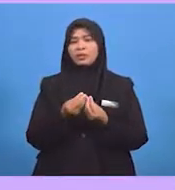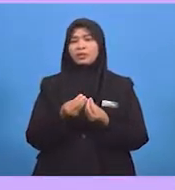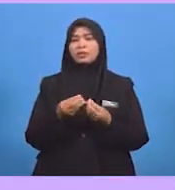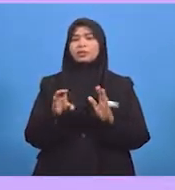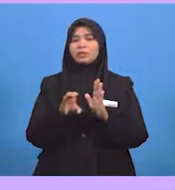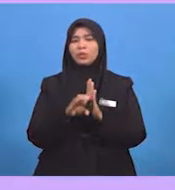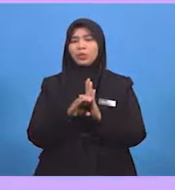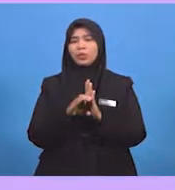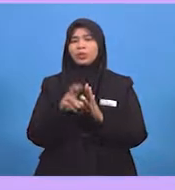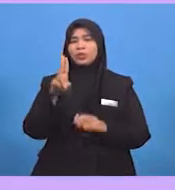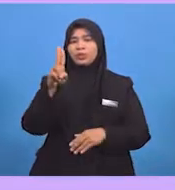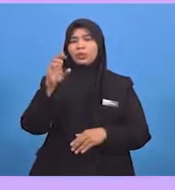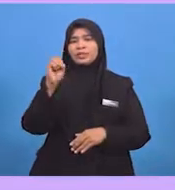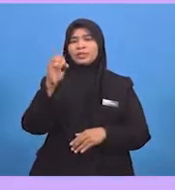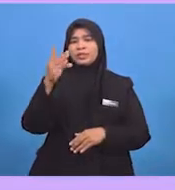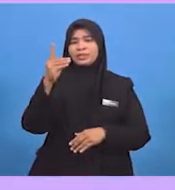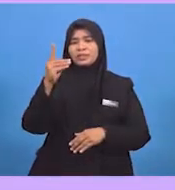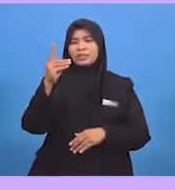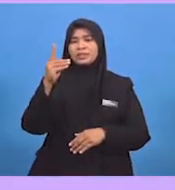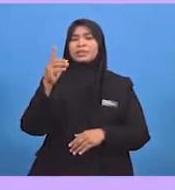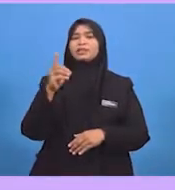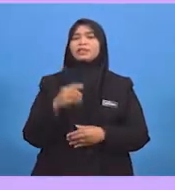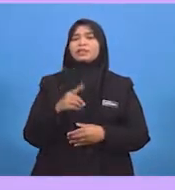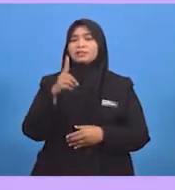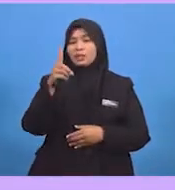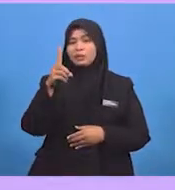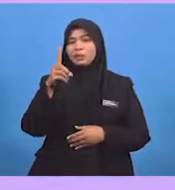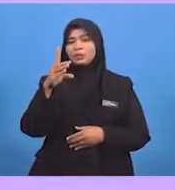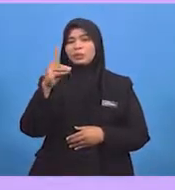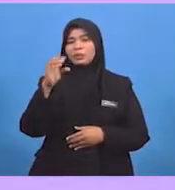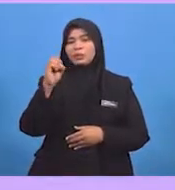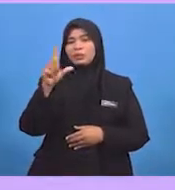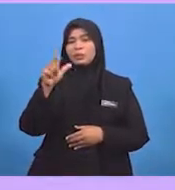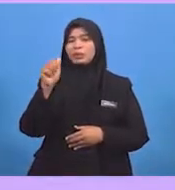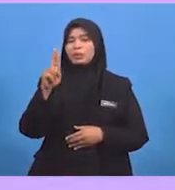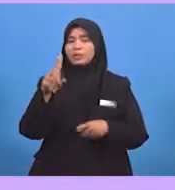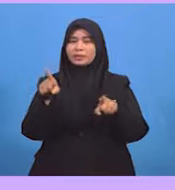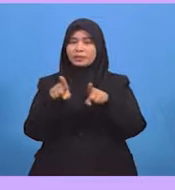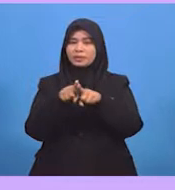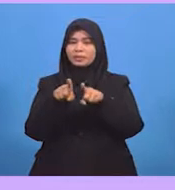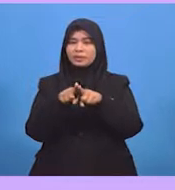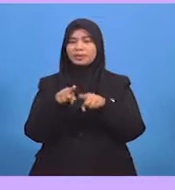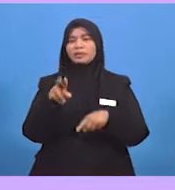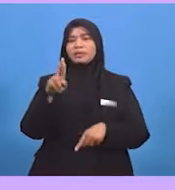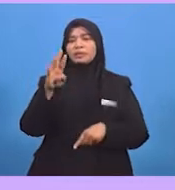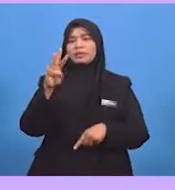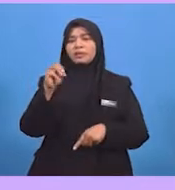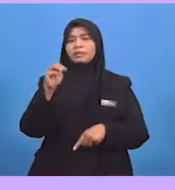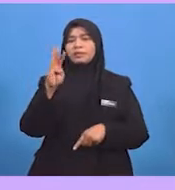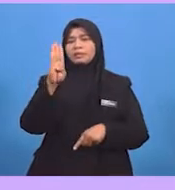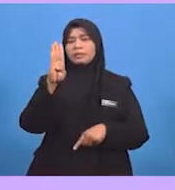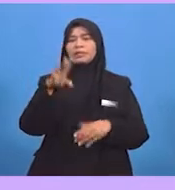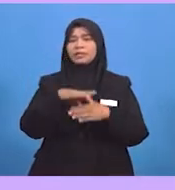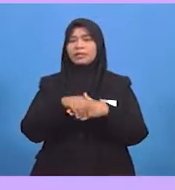Amerika dengan ringgit Malaysia iaitu US 1 dolar sama dengan RM 4.20